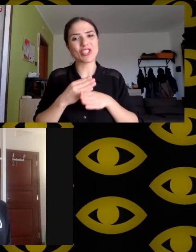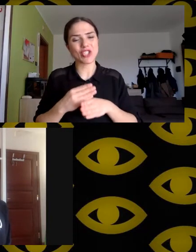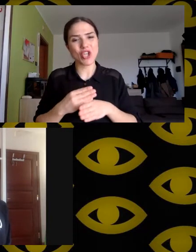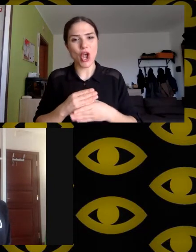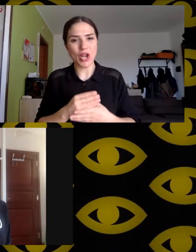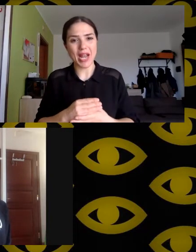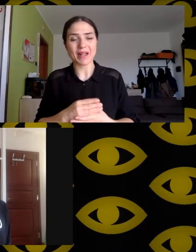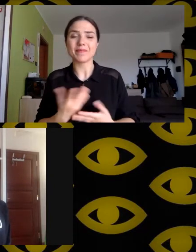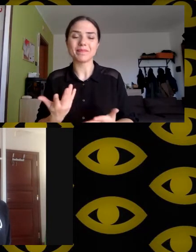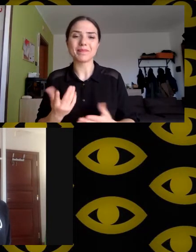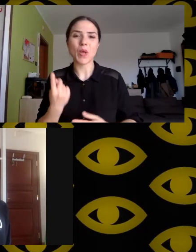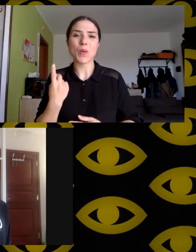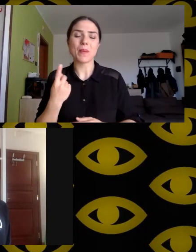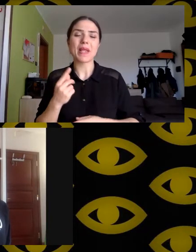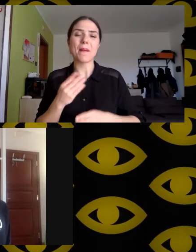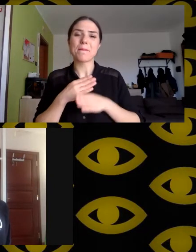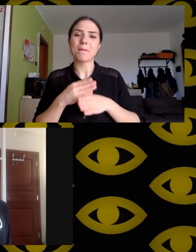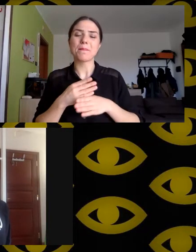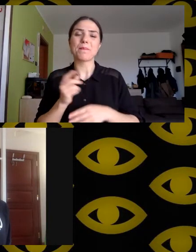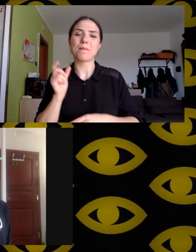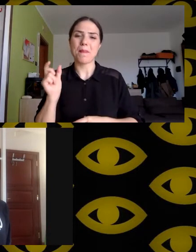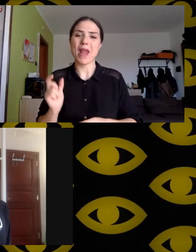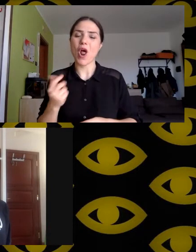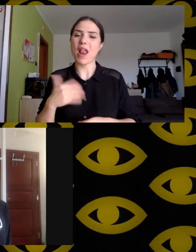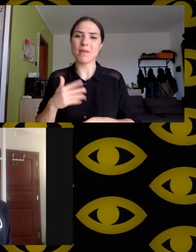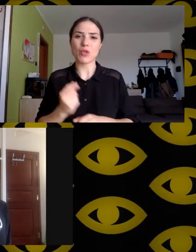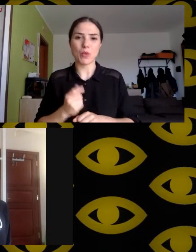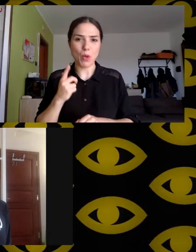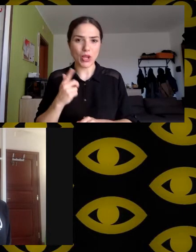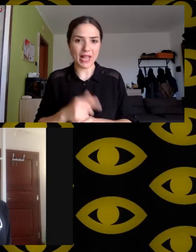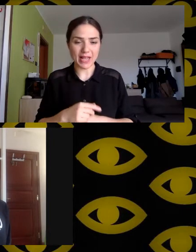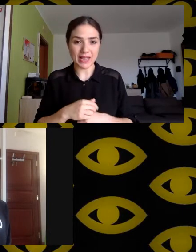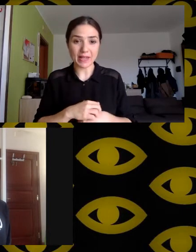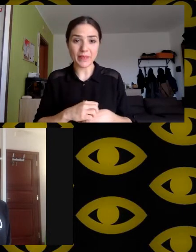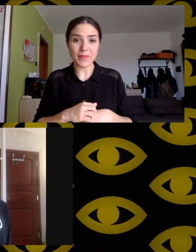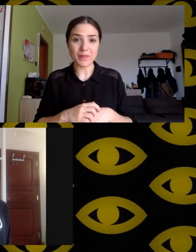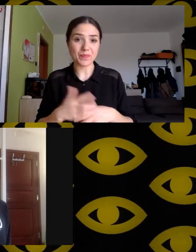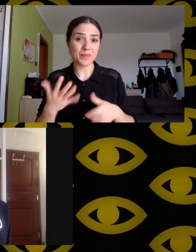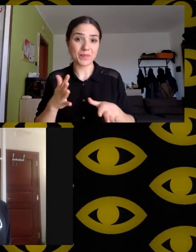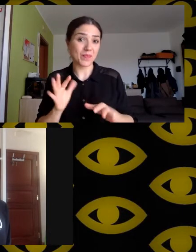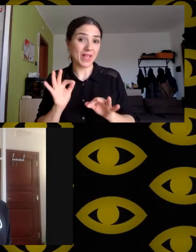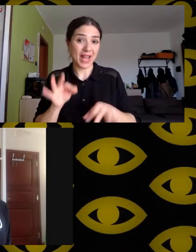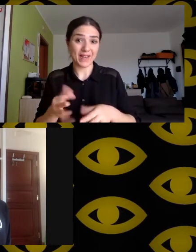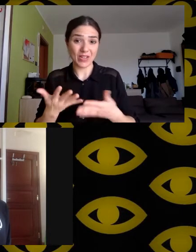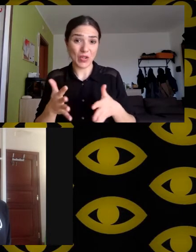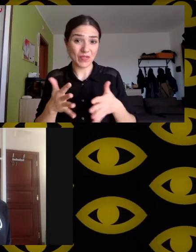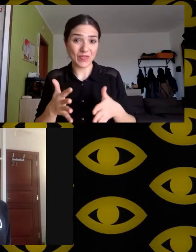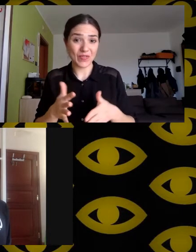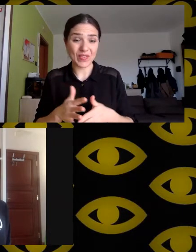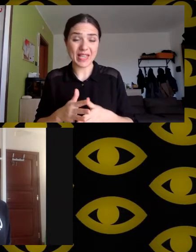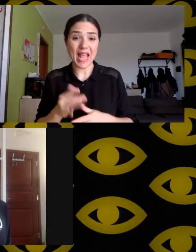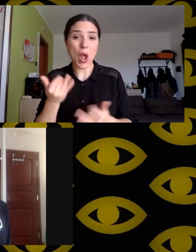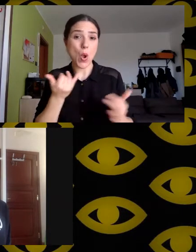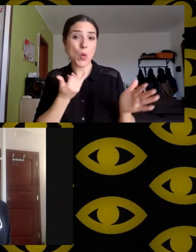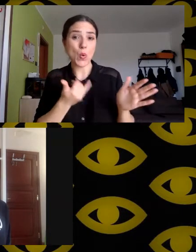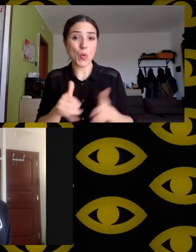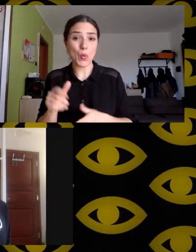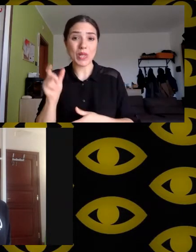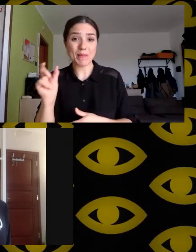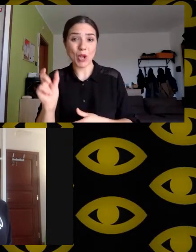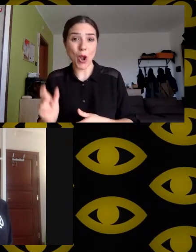parole più importanti. E avviandoci verso la fine, quindi diamo lo spazio per gli ultimissimi commenti ai